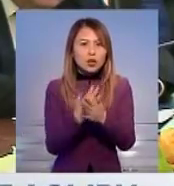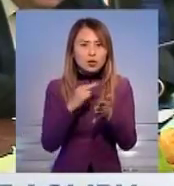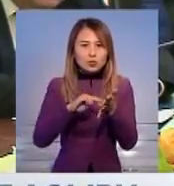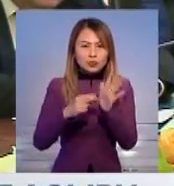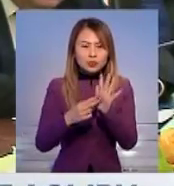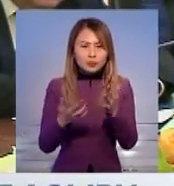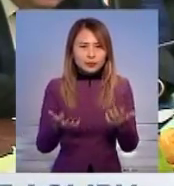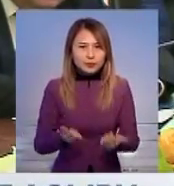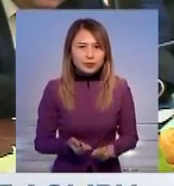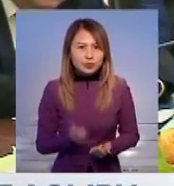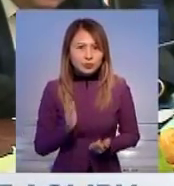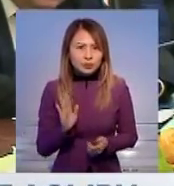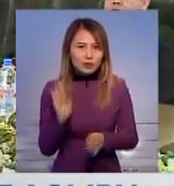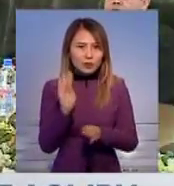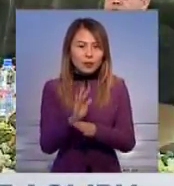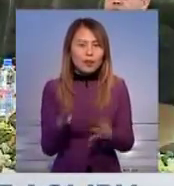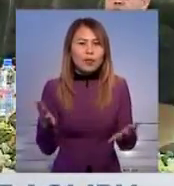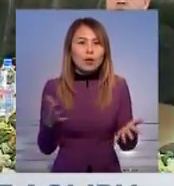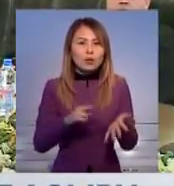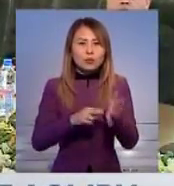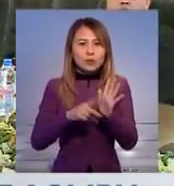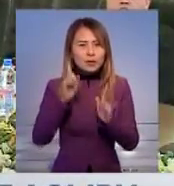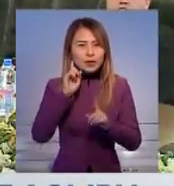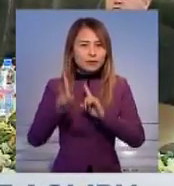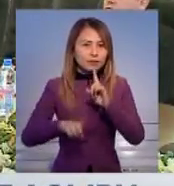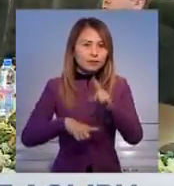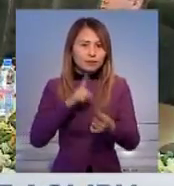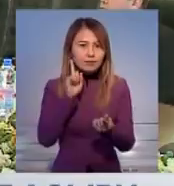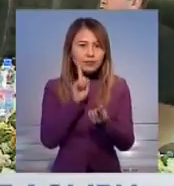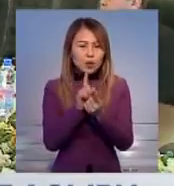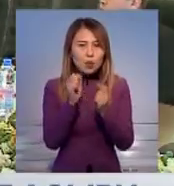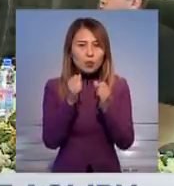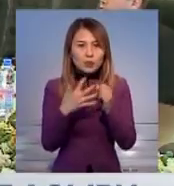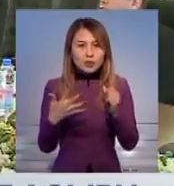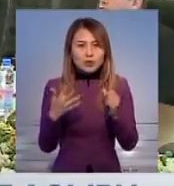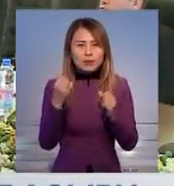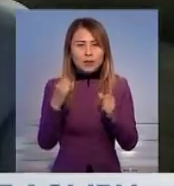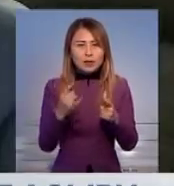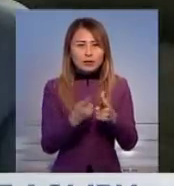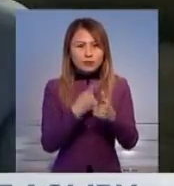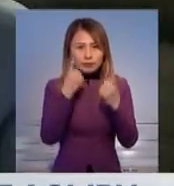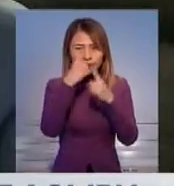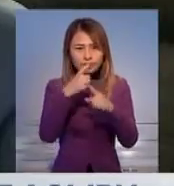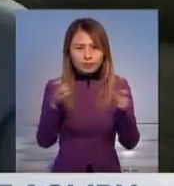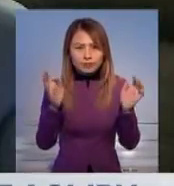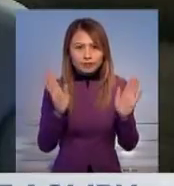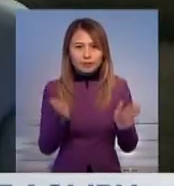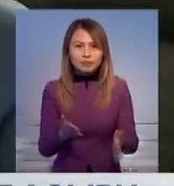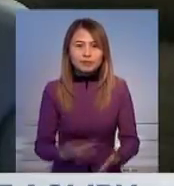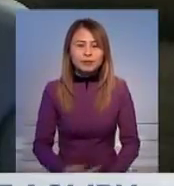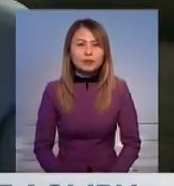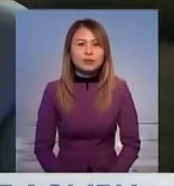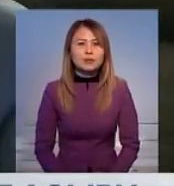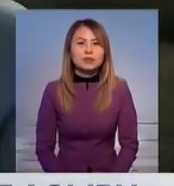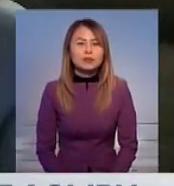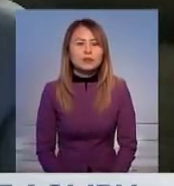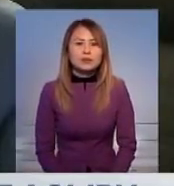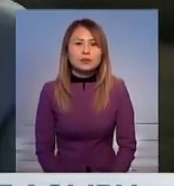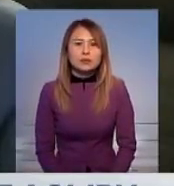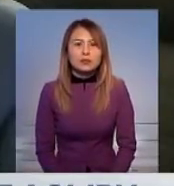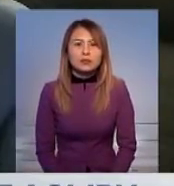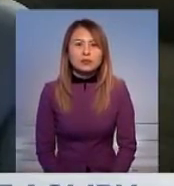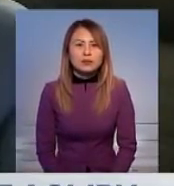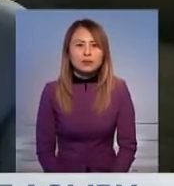қолға алынбақ. Тараптар оның қандай жоба екенін келесі кездесуде, яғни 15 мамыр күні жариялайтындарын айтты.